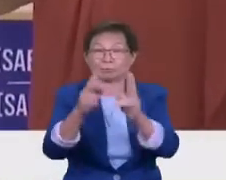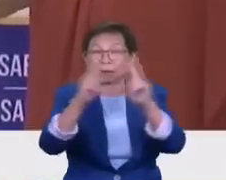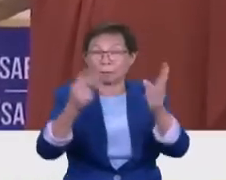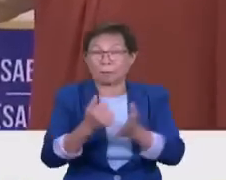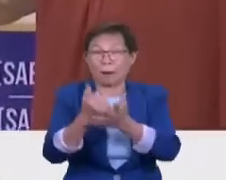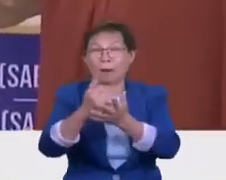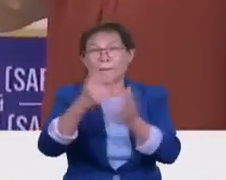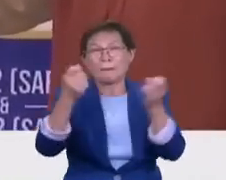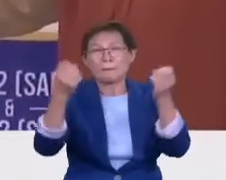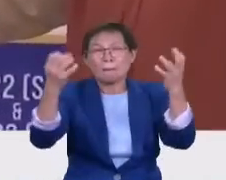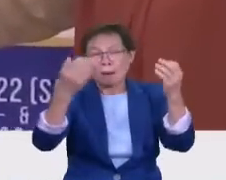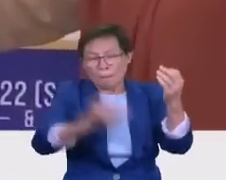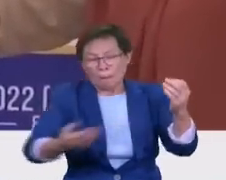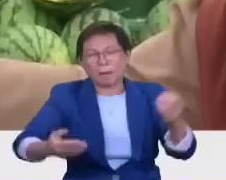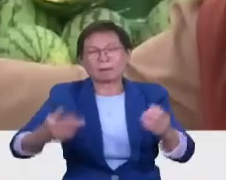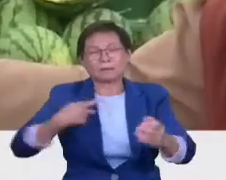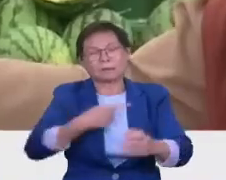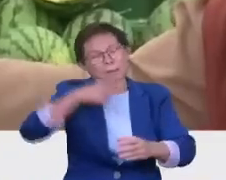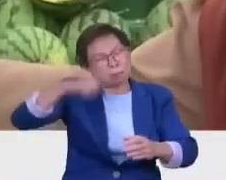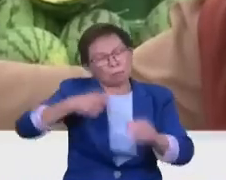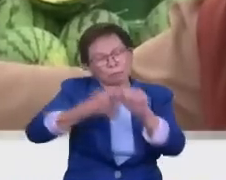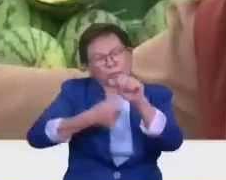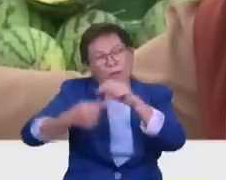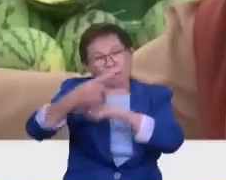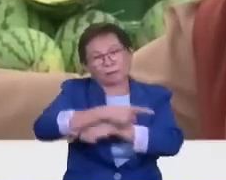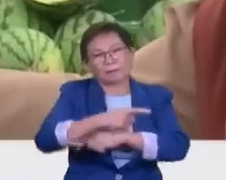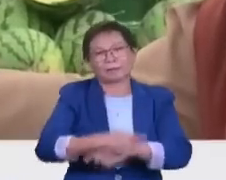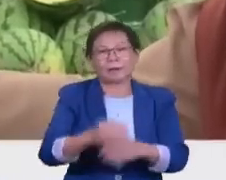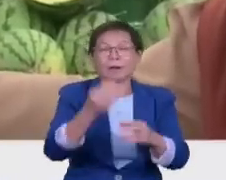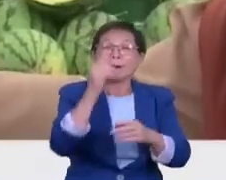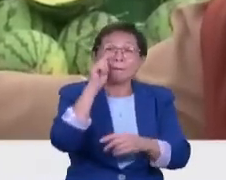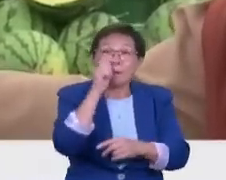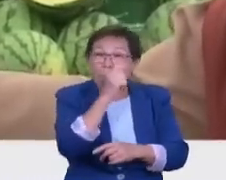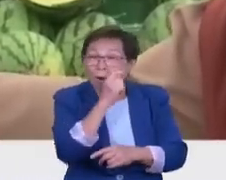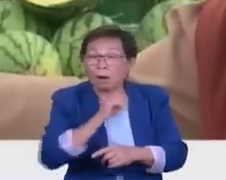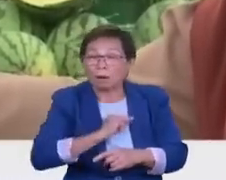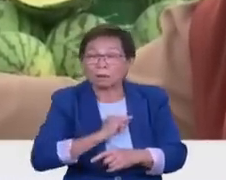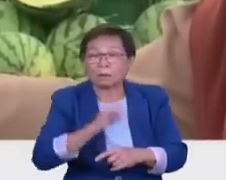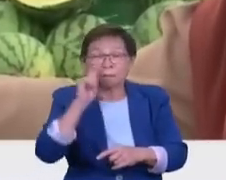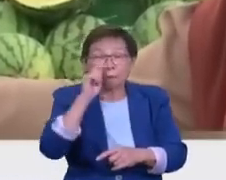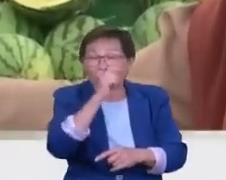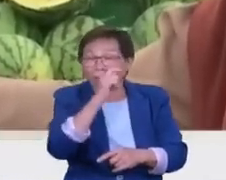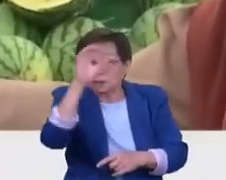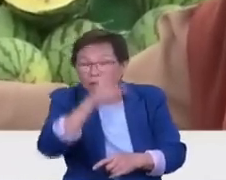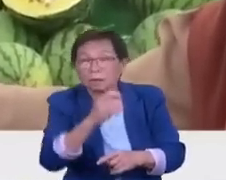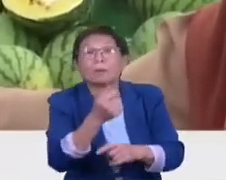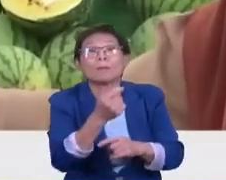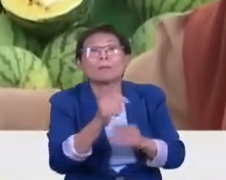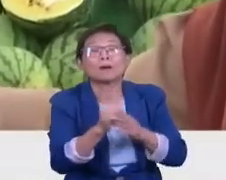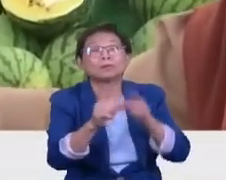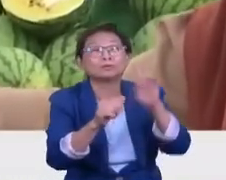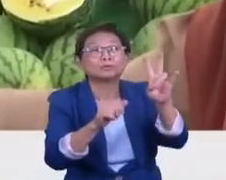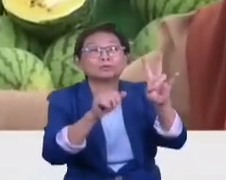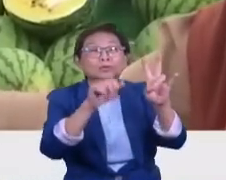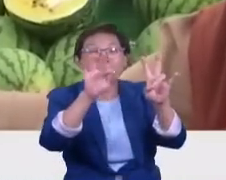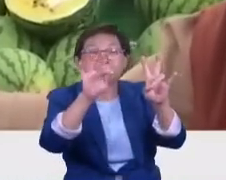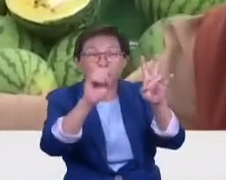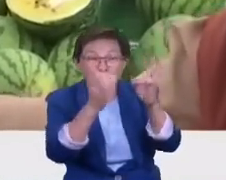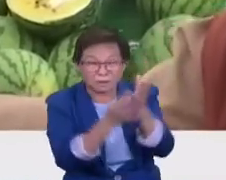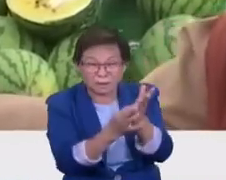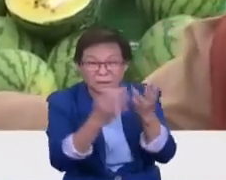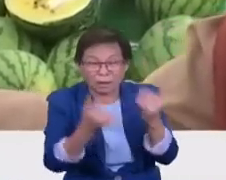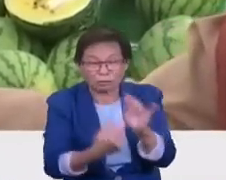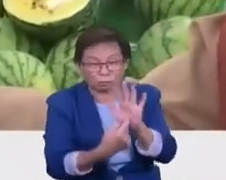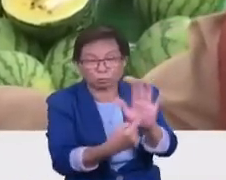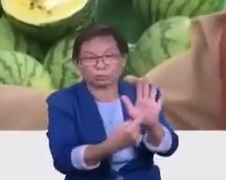barangan keperluan yang kita pakai hari-hari harga asal bawang yang saya cari ini harga asal r7.90 so sekarang dia